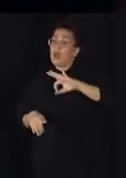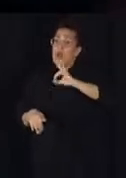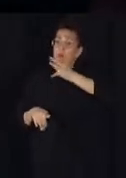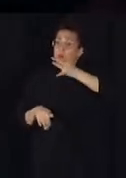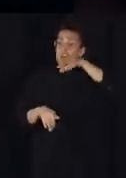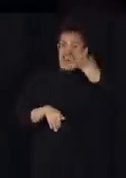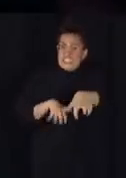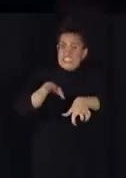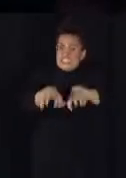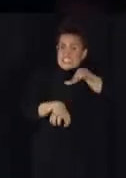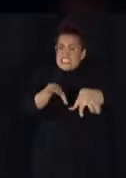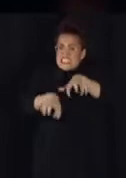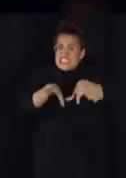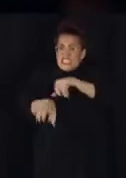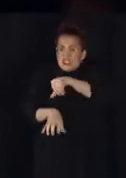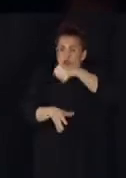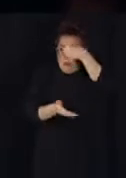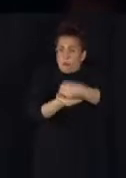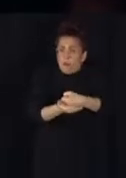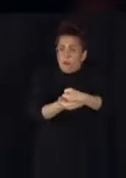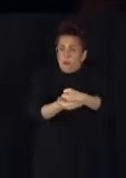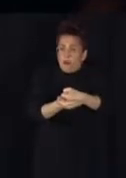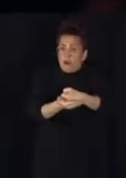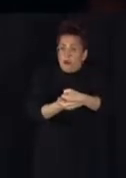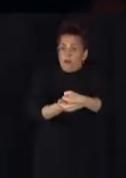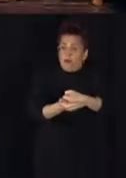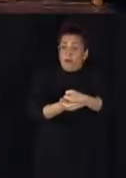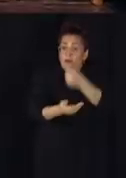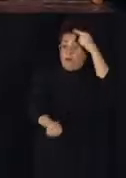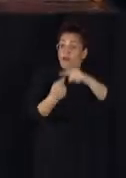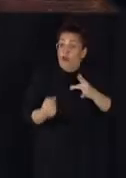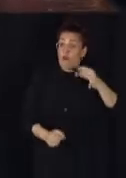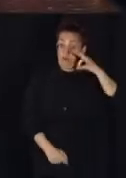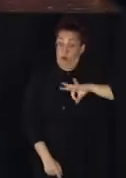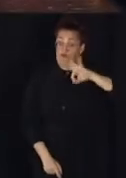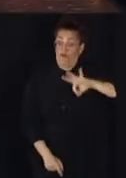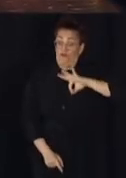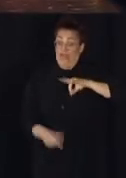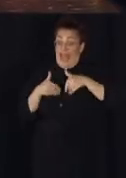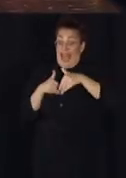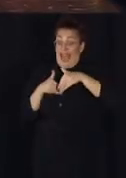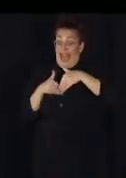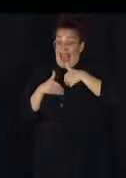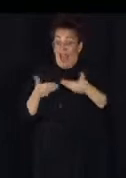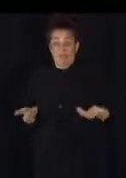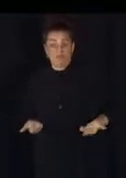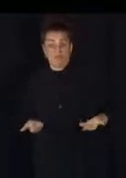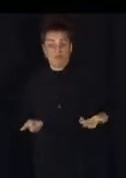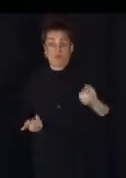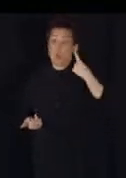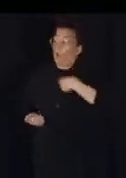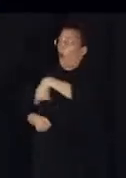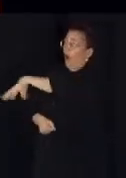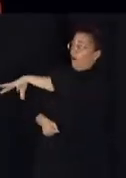infinie, et ce pour un profit au plus court terme. Nous pensons pouvoir emprunter à notre